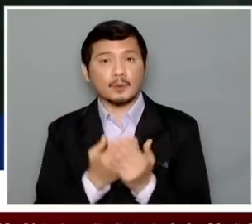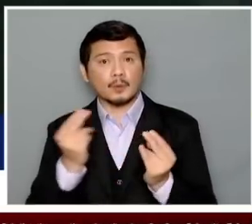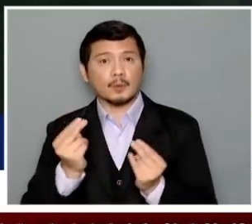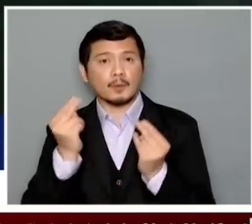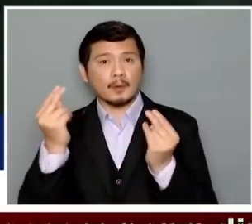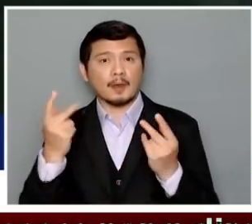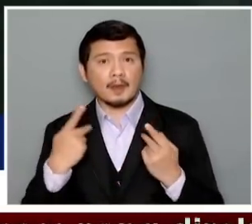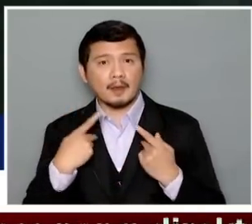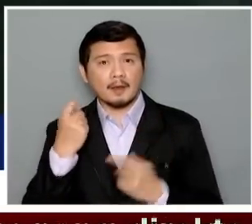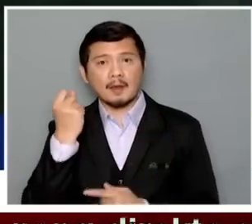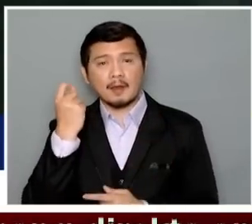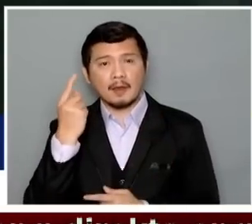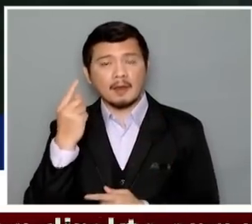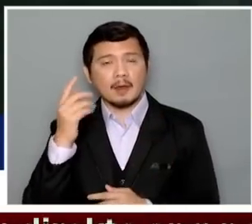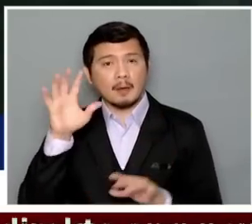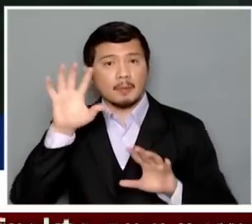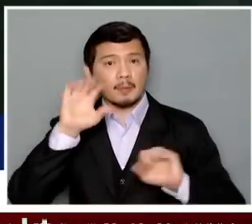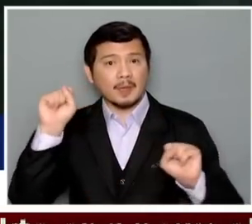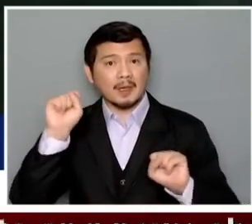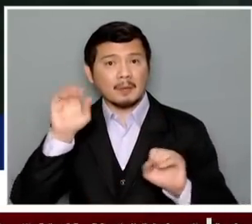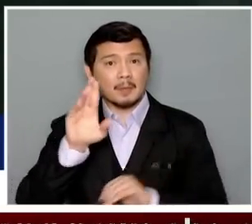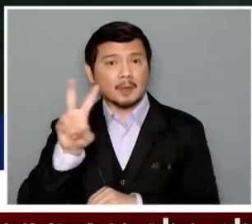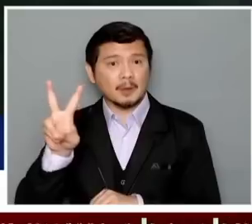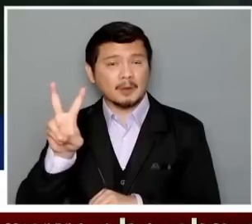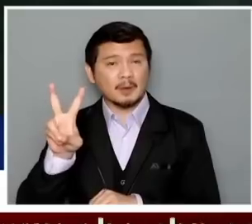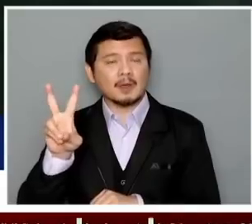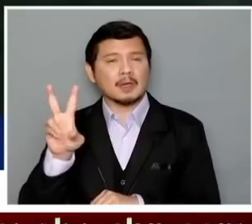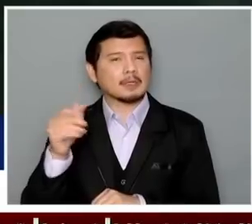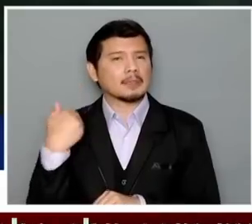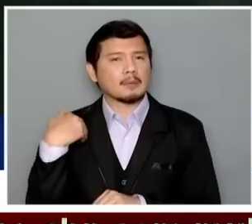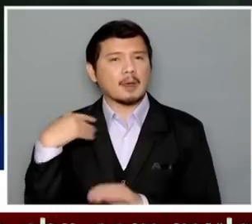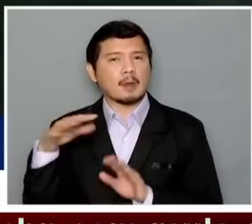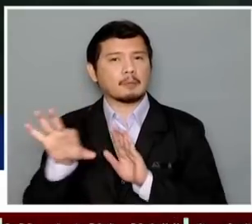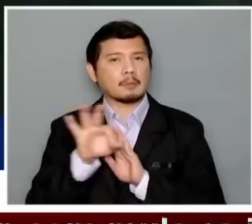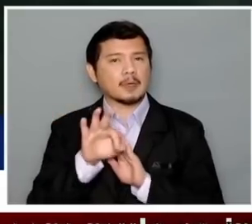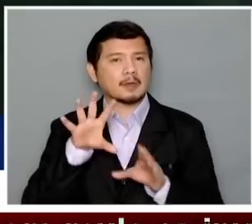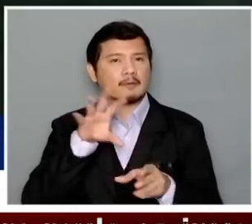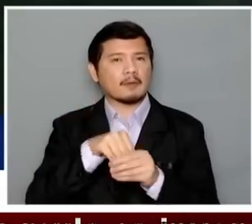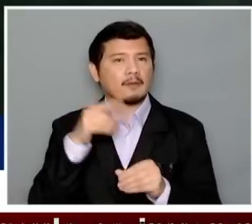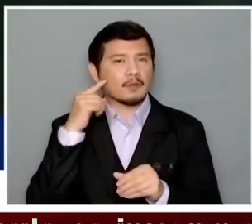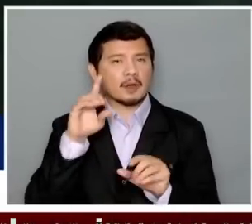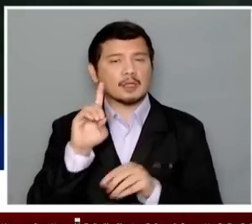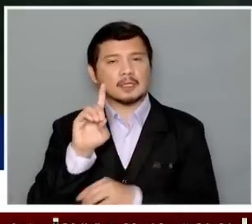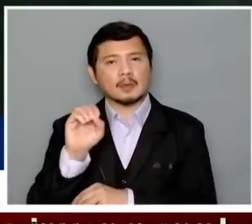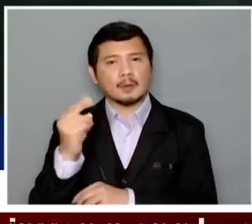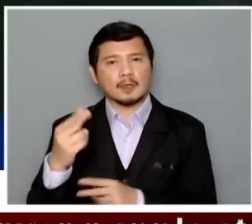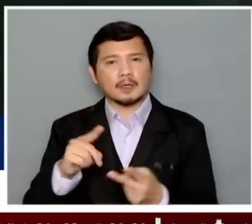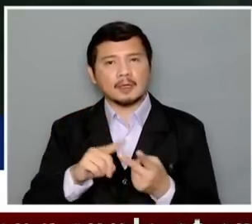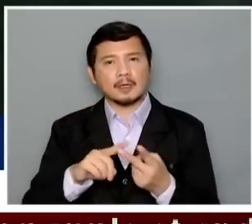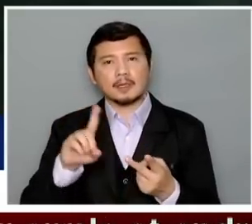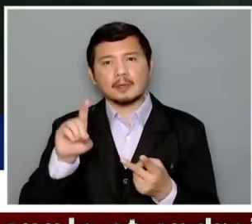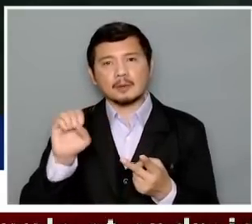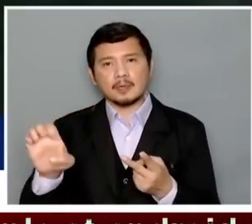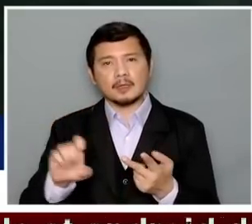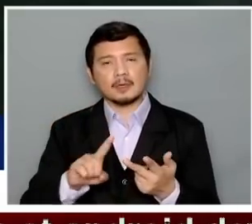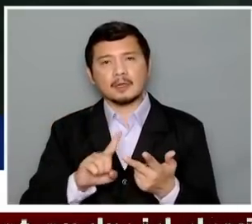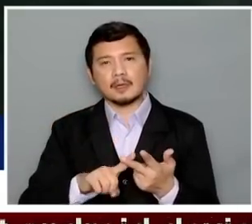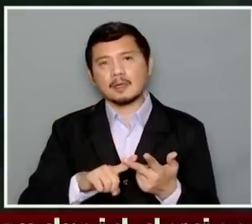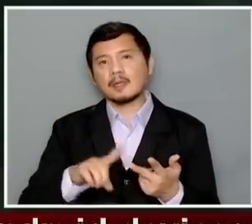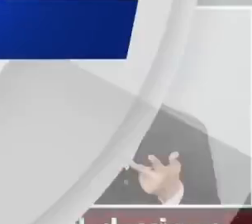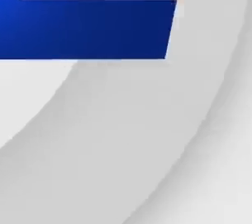nakakapili ang susunod na Pangulo ng mga kalihip para sa Department of Health, Department of Energy at Department of Foreign Affairs.